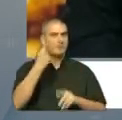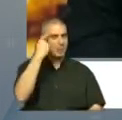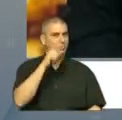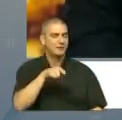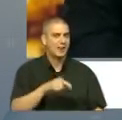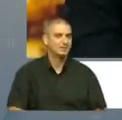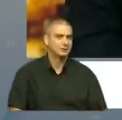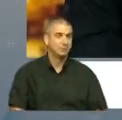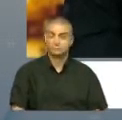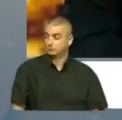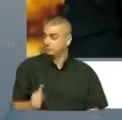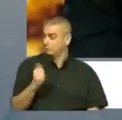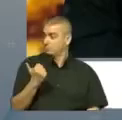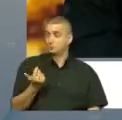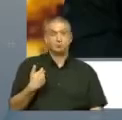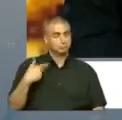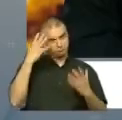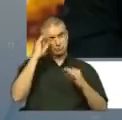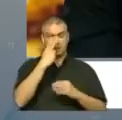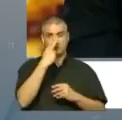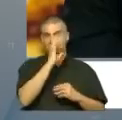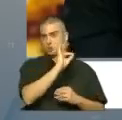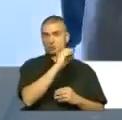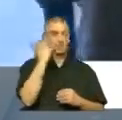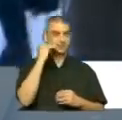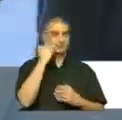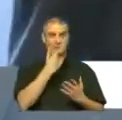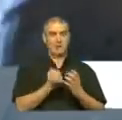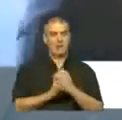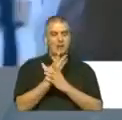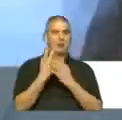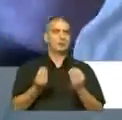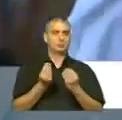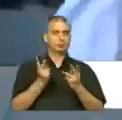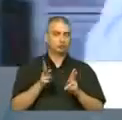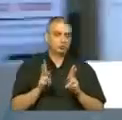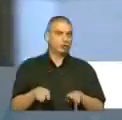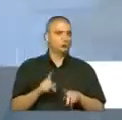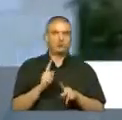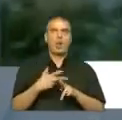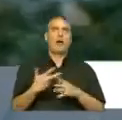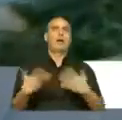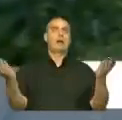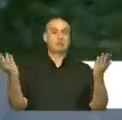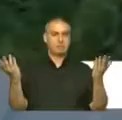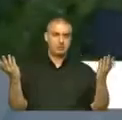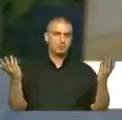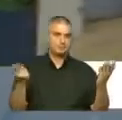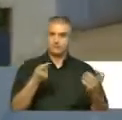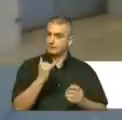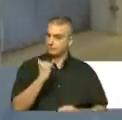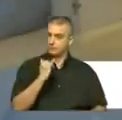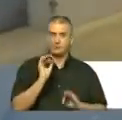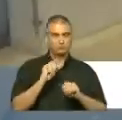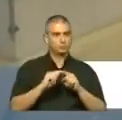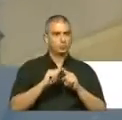ההצעה הזאת? תראה, קודם כל אני מעריכה את הניסיון של ציפי לייצר משהו שיש בו יש, ולא רק אין, וזה באמת סוג